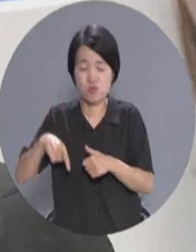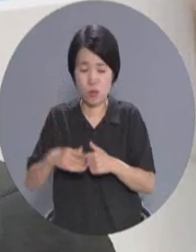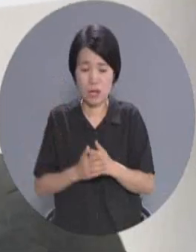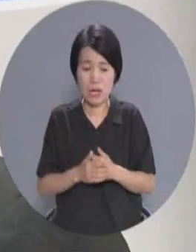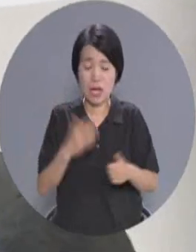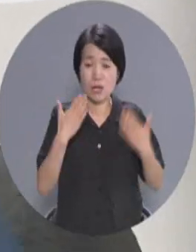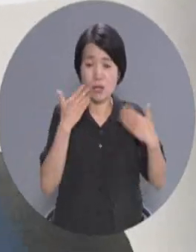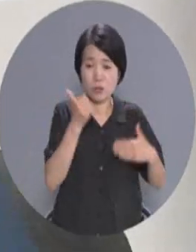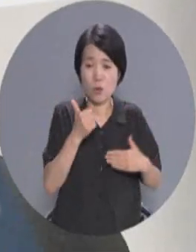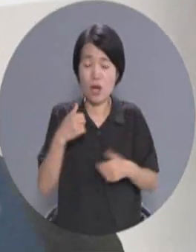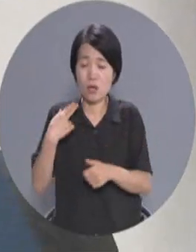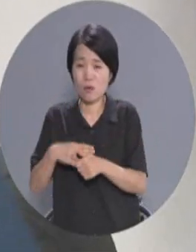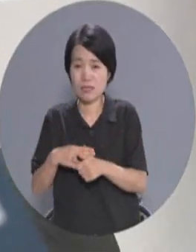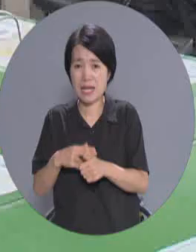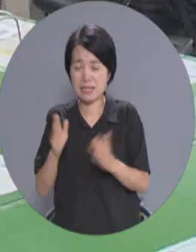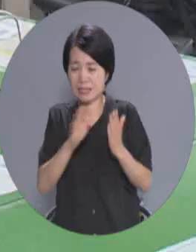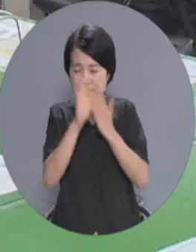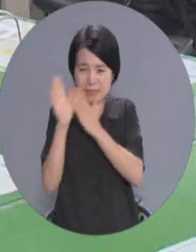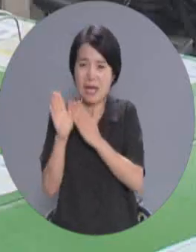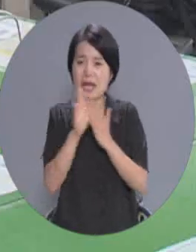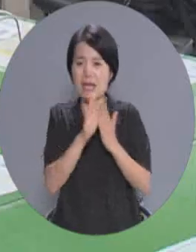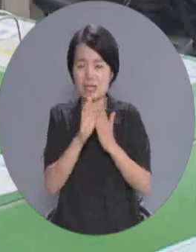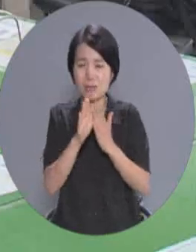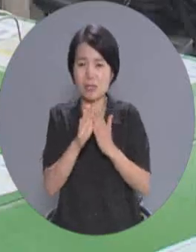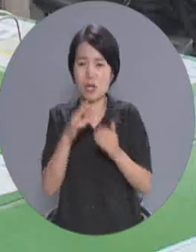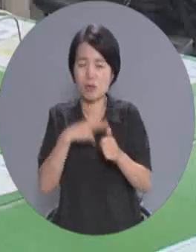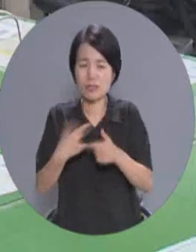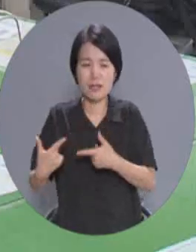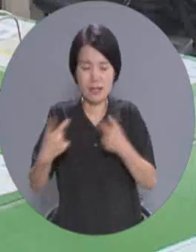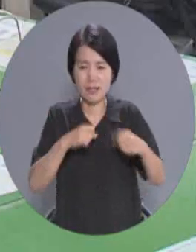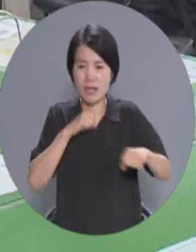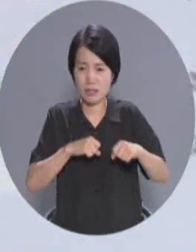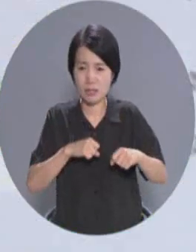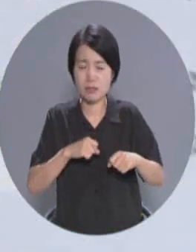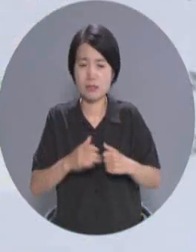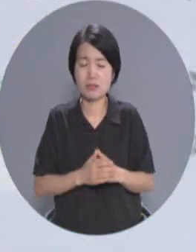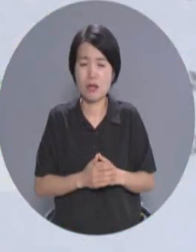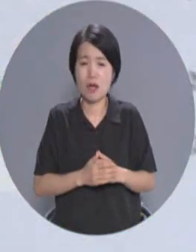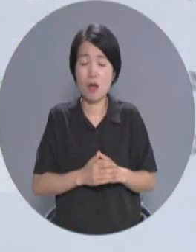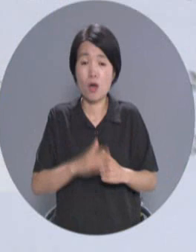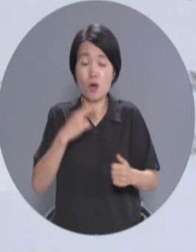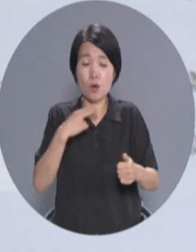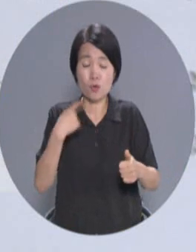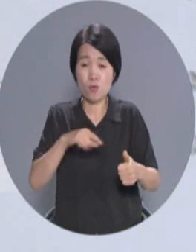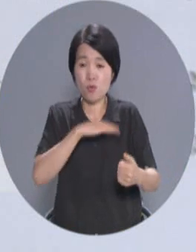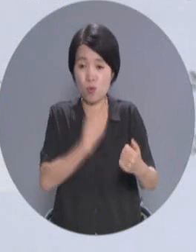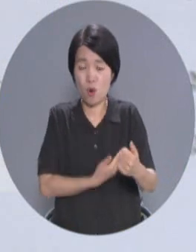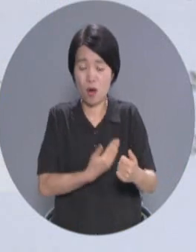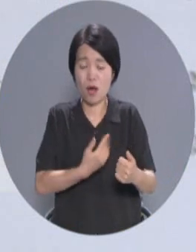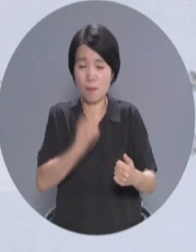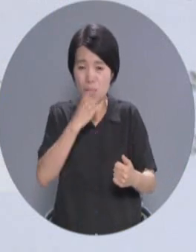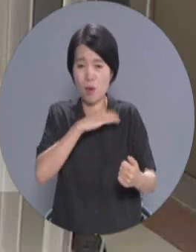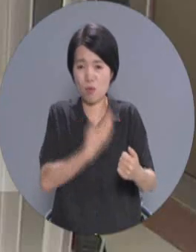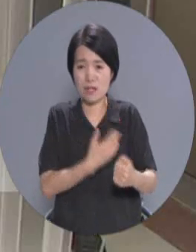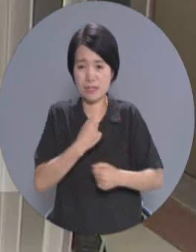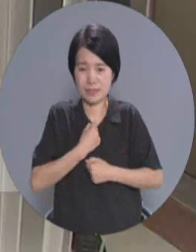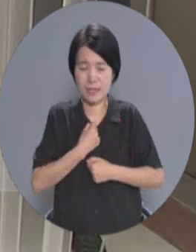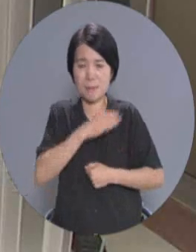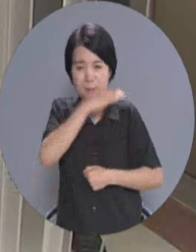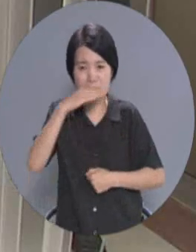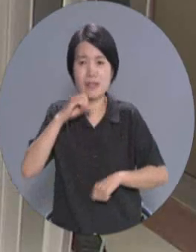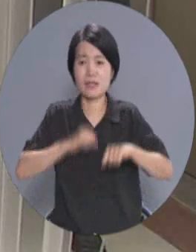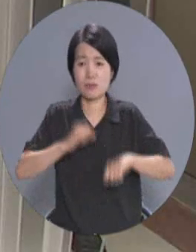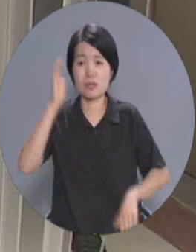교사들을 이간질하고 있다며 교사들의 집단 행동은 교육권과 배움의 권리를 지켜내기 위한 정당한 움직임이라고